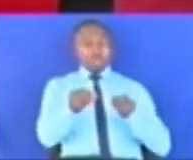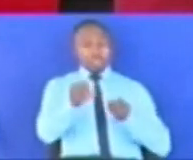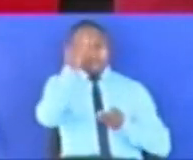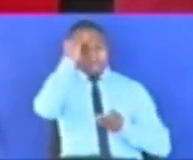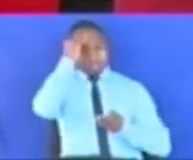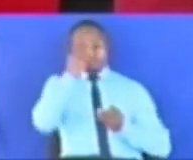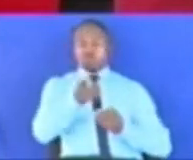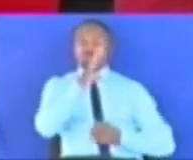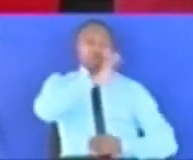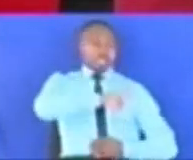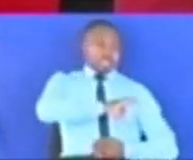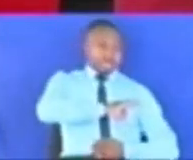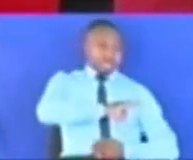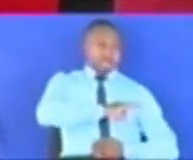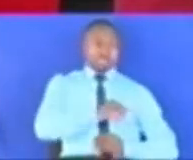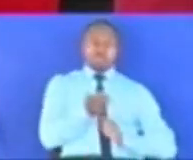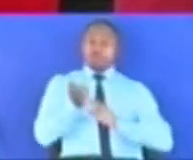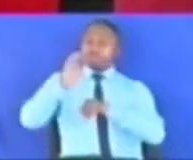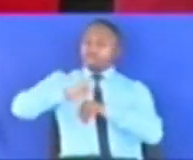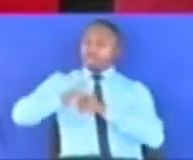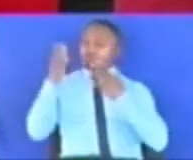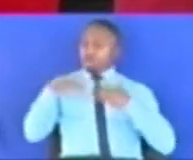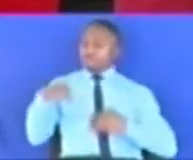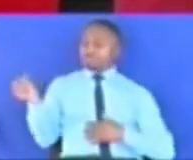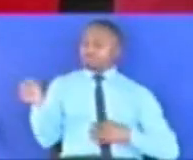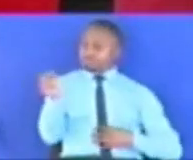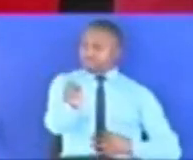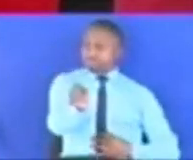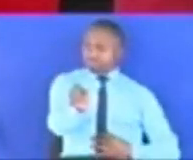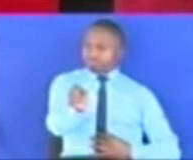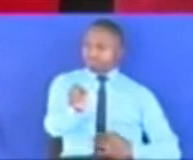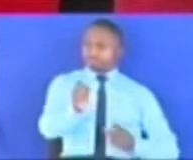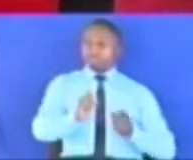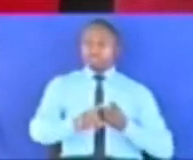na kupeleka wakunga, waganga na wauguzi.